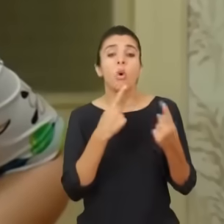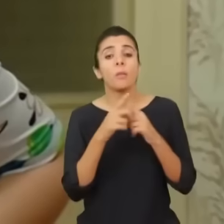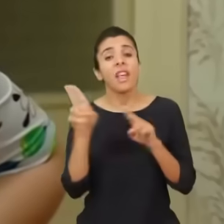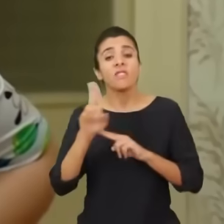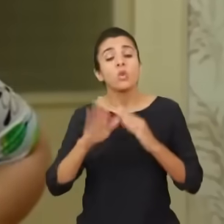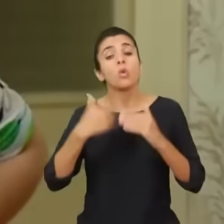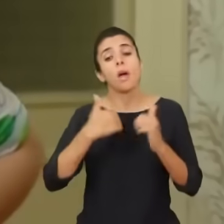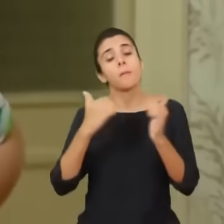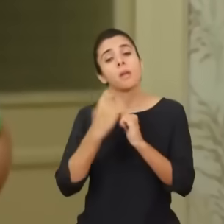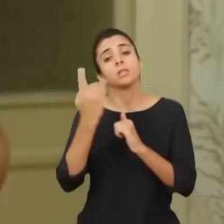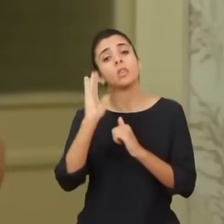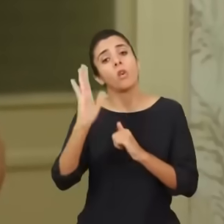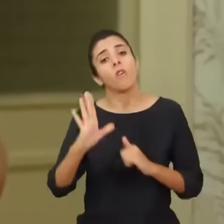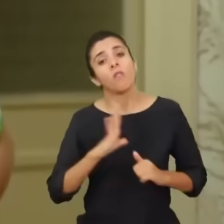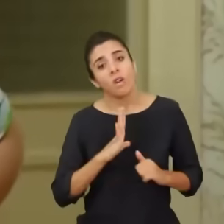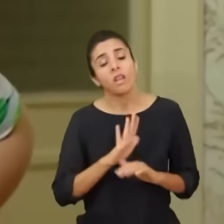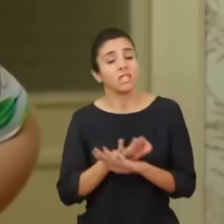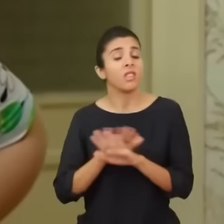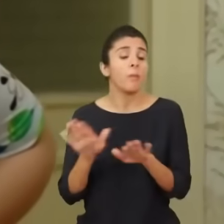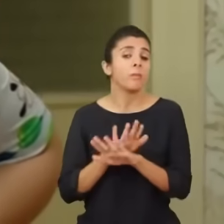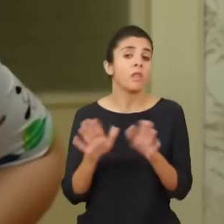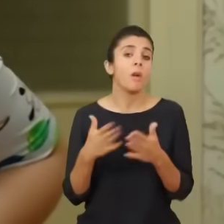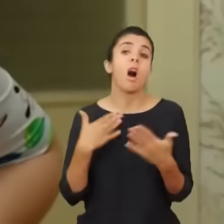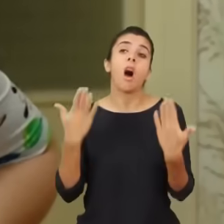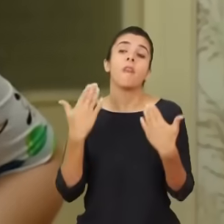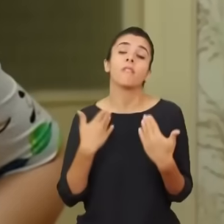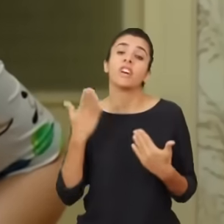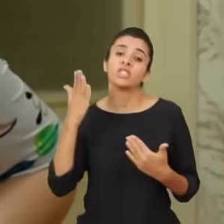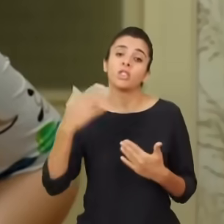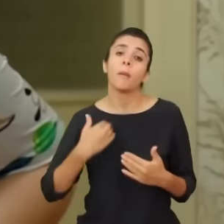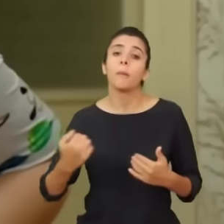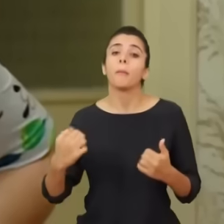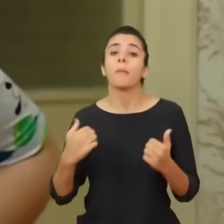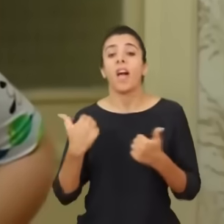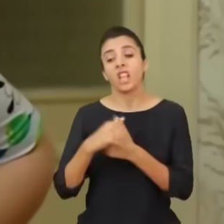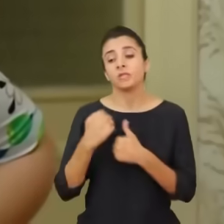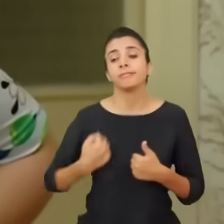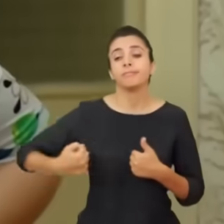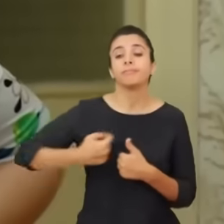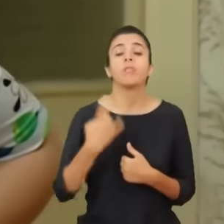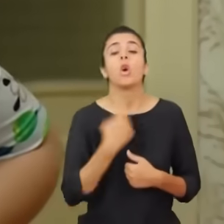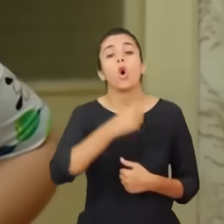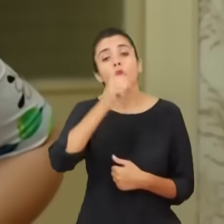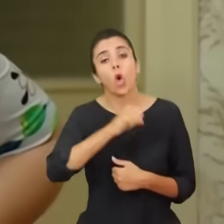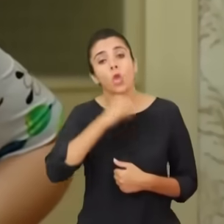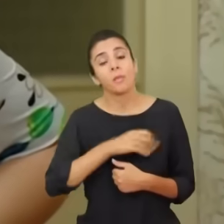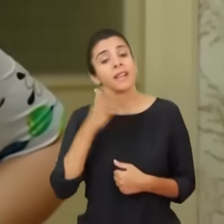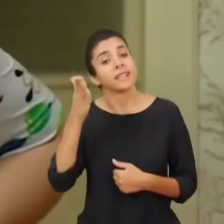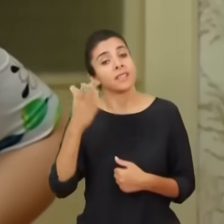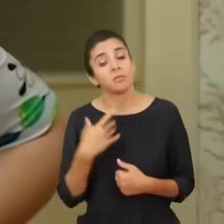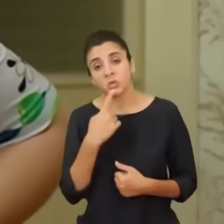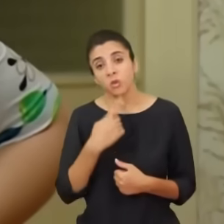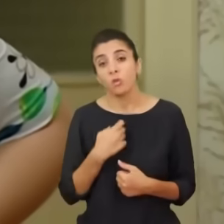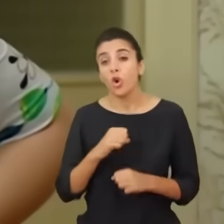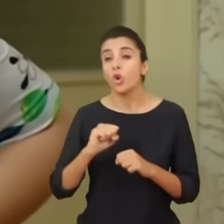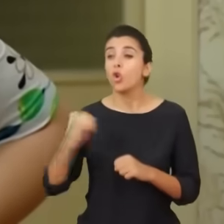iftardan sonra dedi beraber çıkarız şöyle bir dedi. Hava alırız dedi, kol kola gireriz, şöyle karı koca bir dondurma falan yeriz,